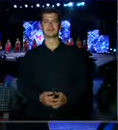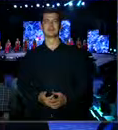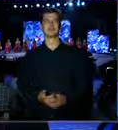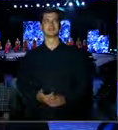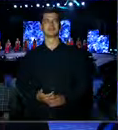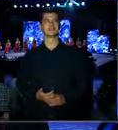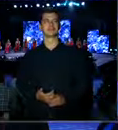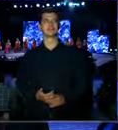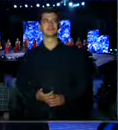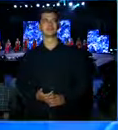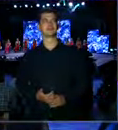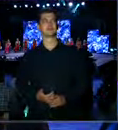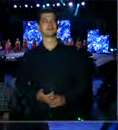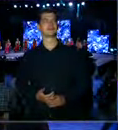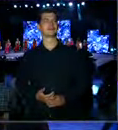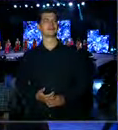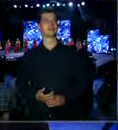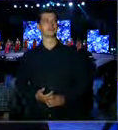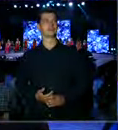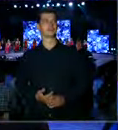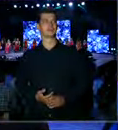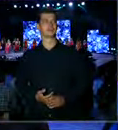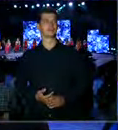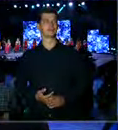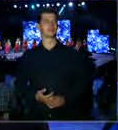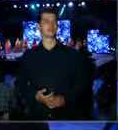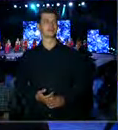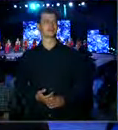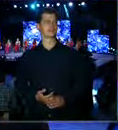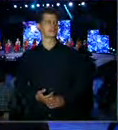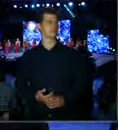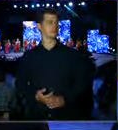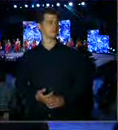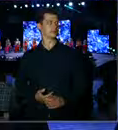Everybody got the reason, everybody got the way.